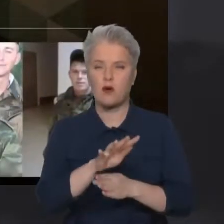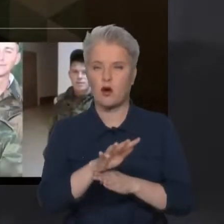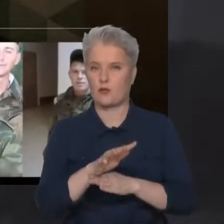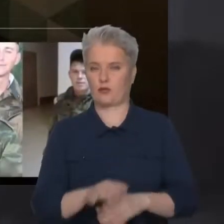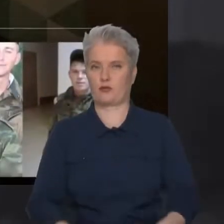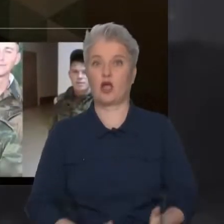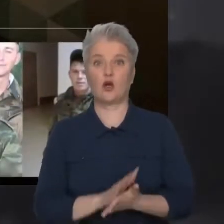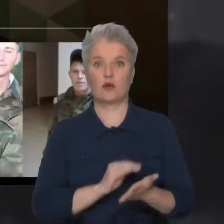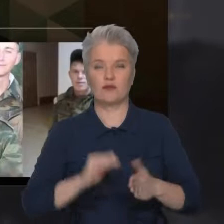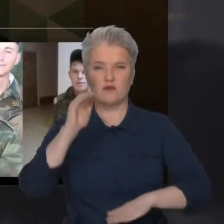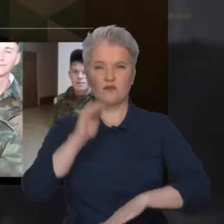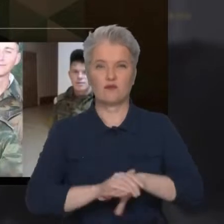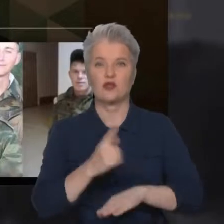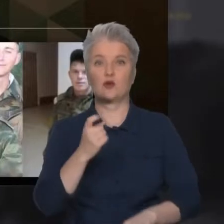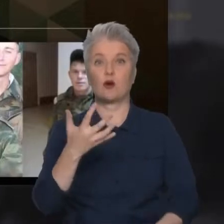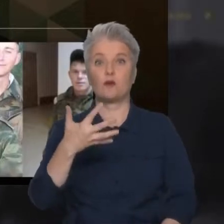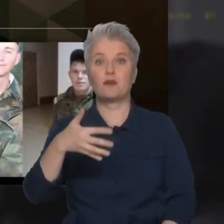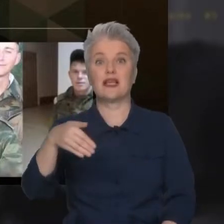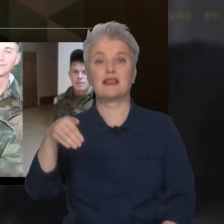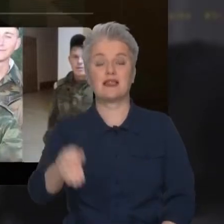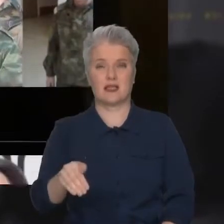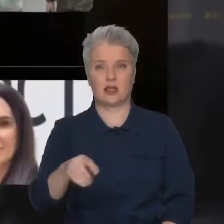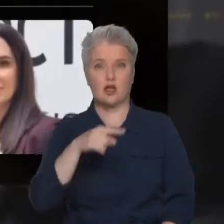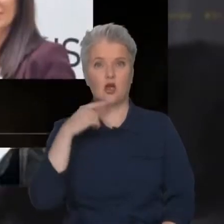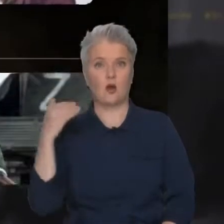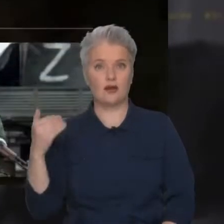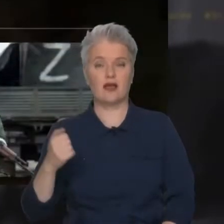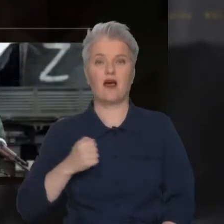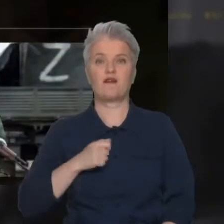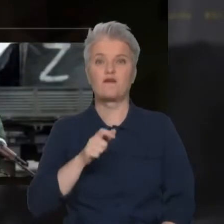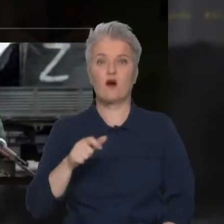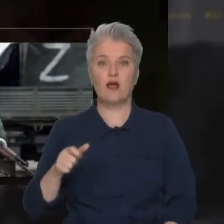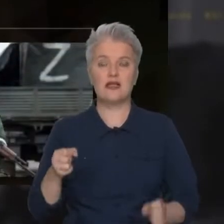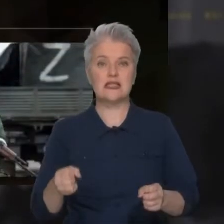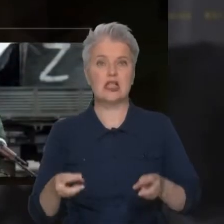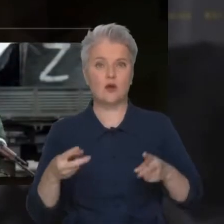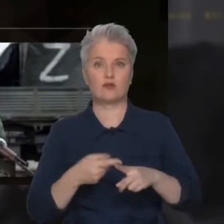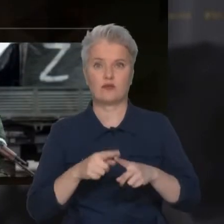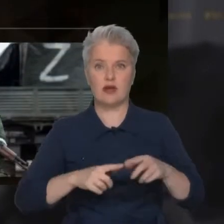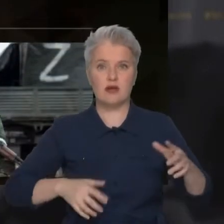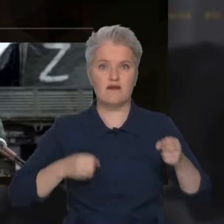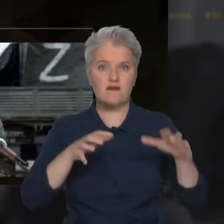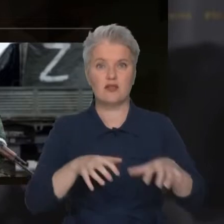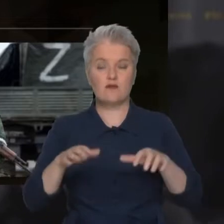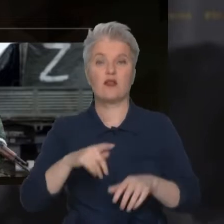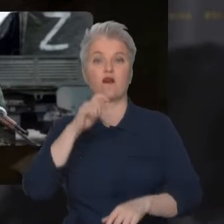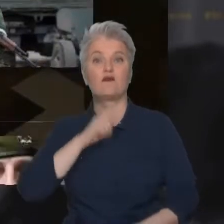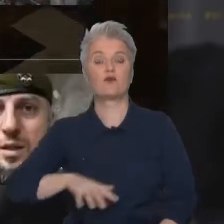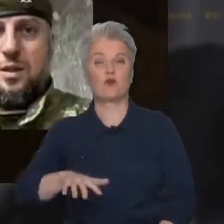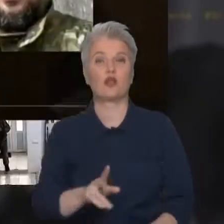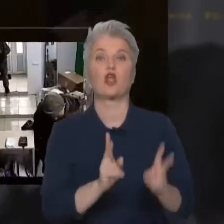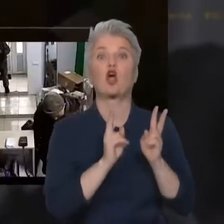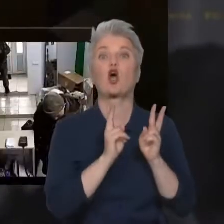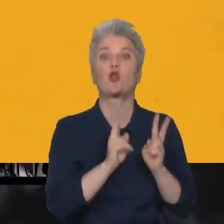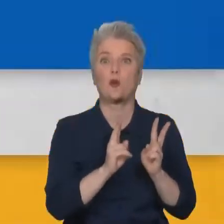Журналісти ідентифікували 150 тисяч російських воєнних злочинців, що звірствували в Україні. Хто вони і де